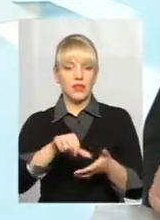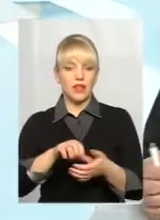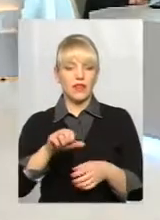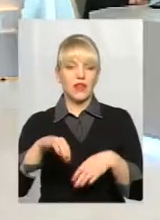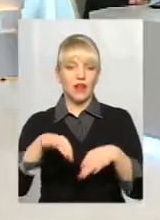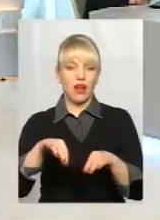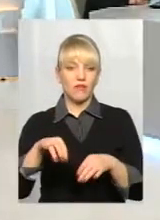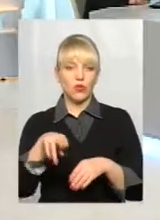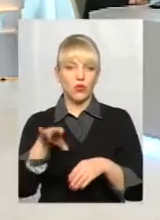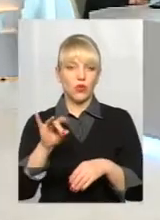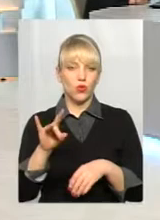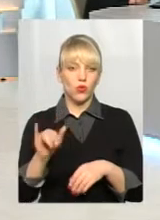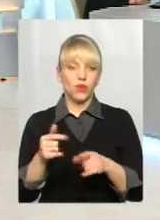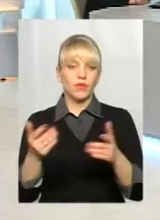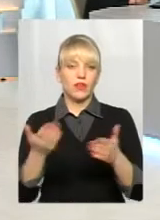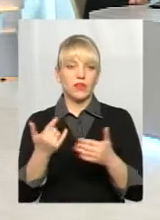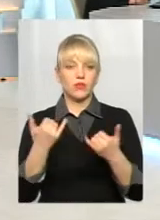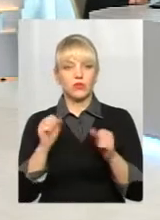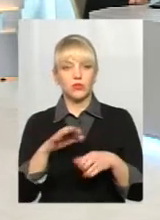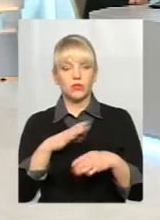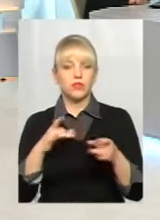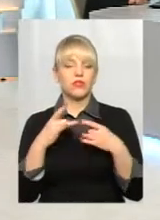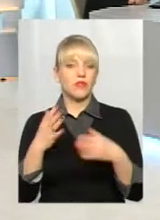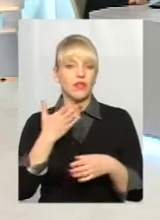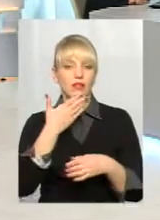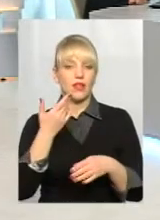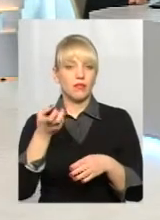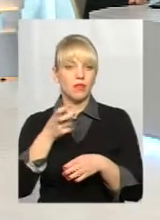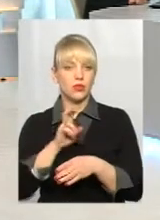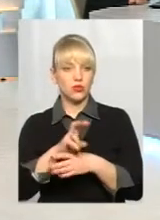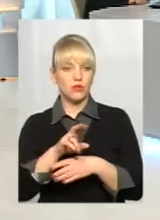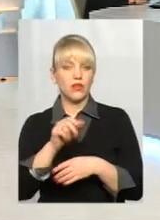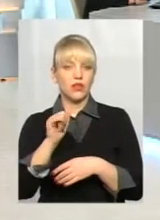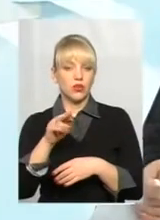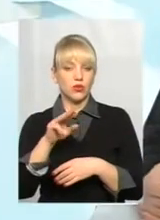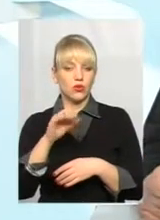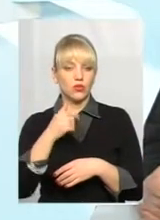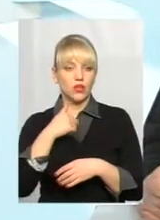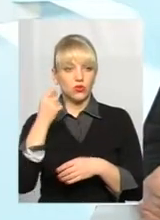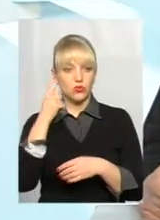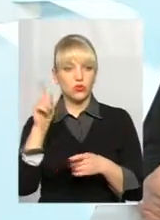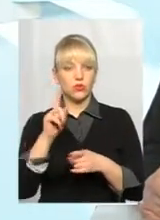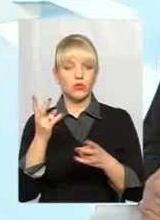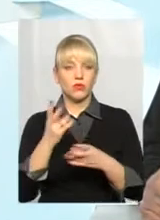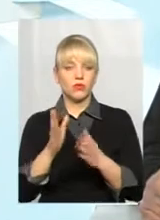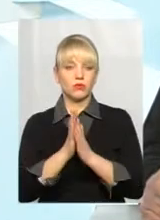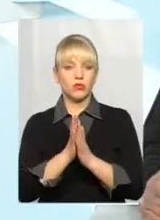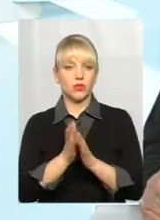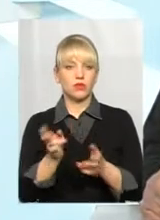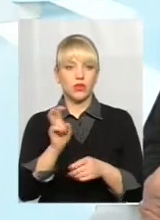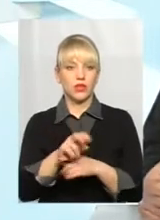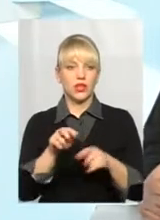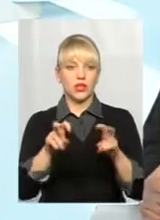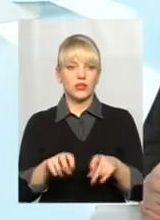якщо він якимось чином, може, святкував, він сьогодні там не прийшов. Я так думаю, що вони мають все-таки попроситися прийти, сісти за